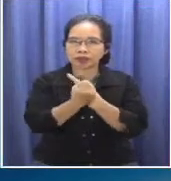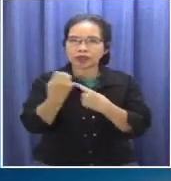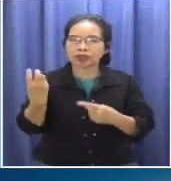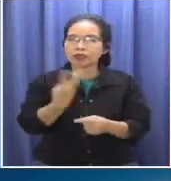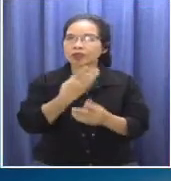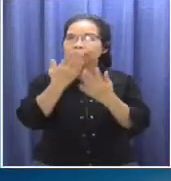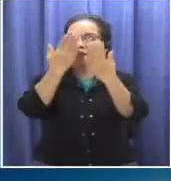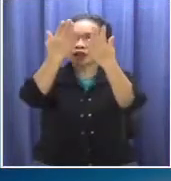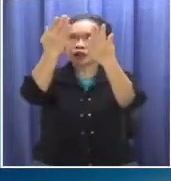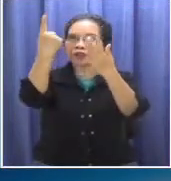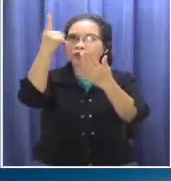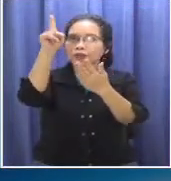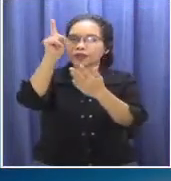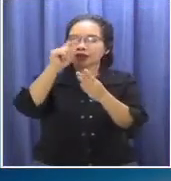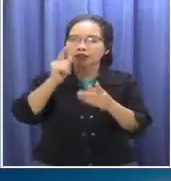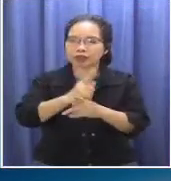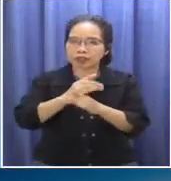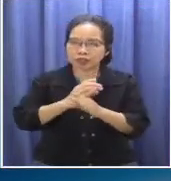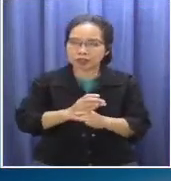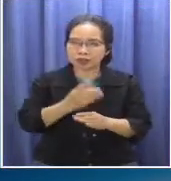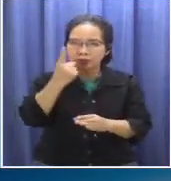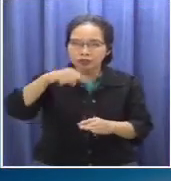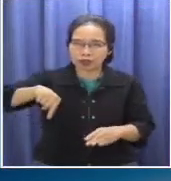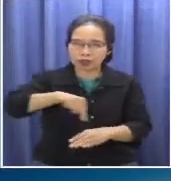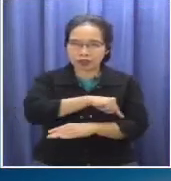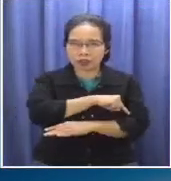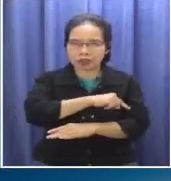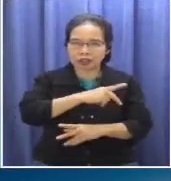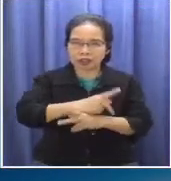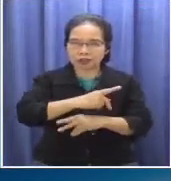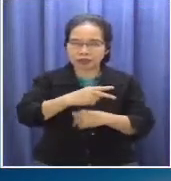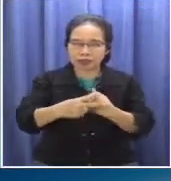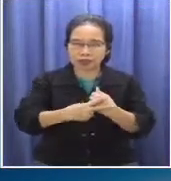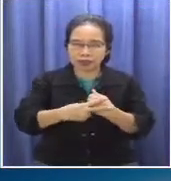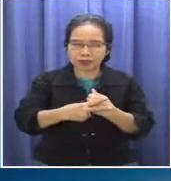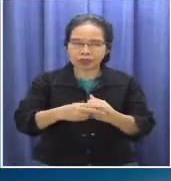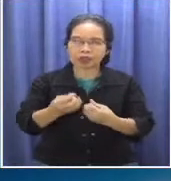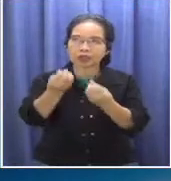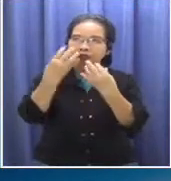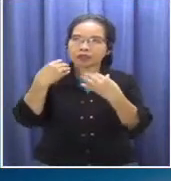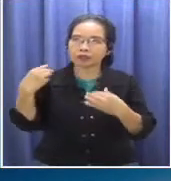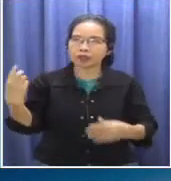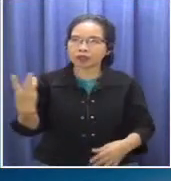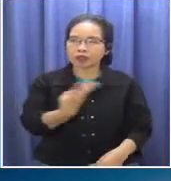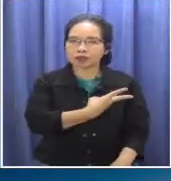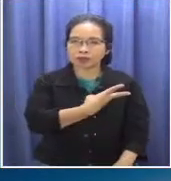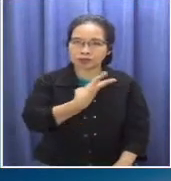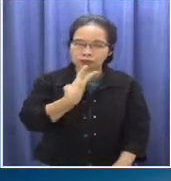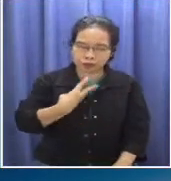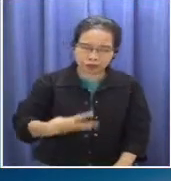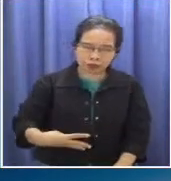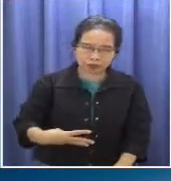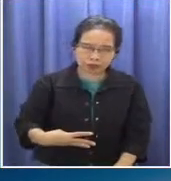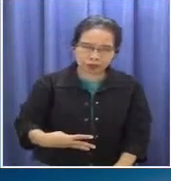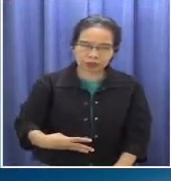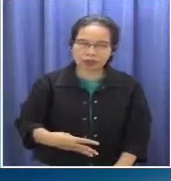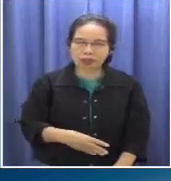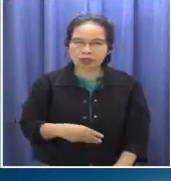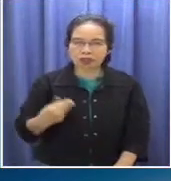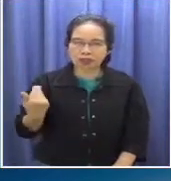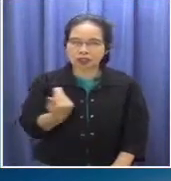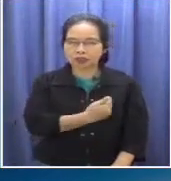amin sa araw-araw, sa pagbibigay mo sa amin ng aming mga kahilingan, ng aming